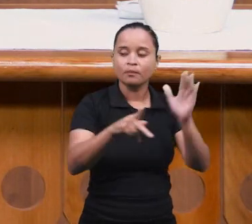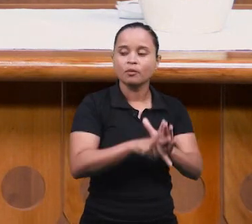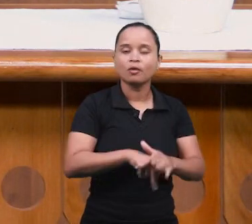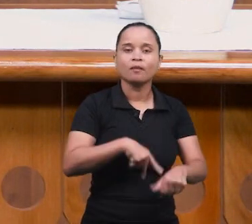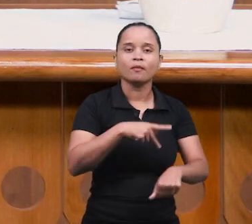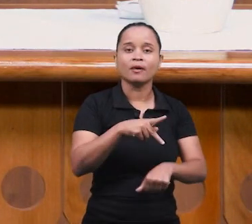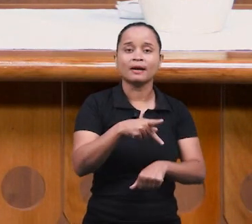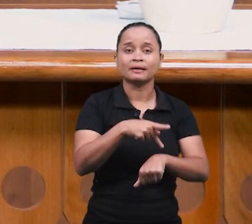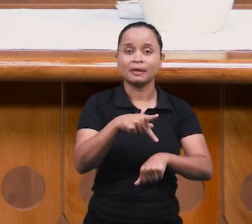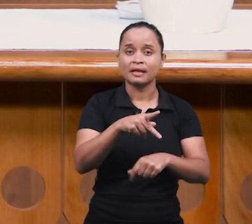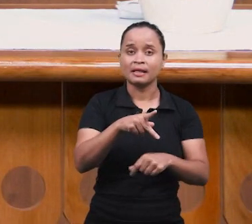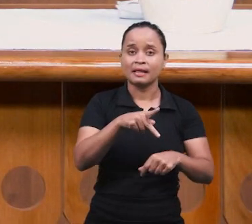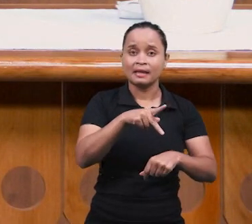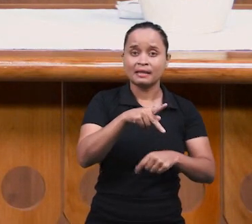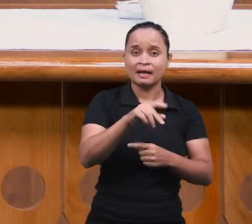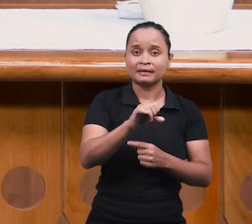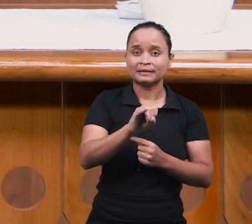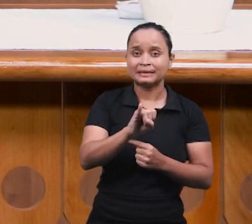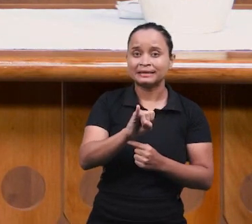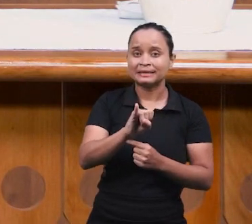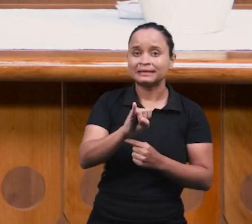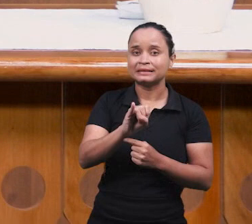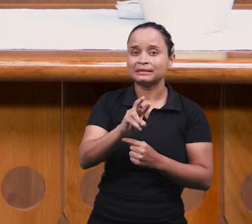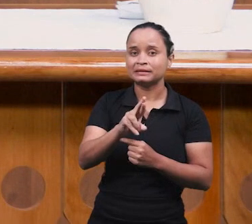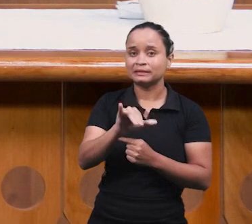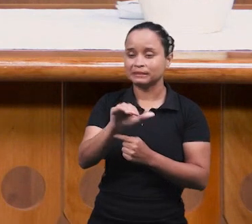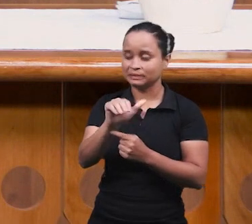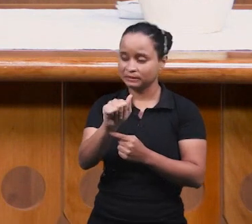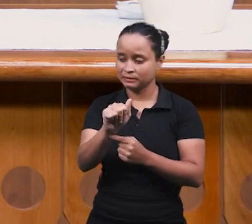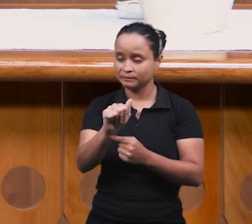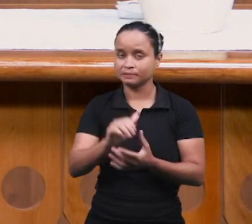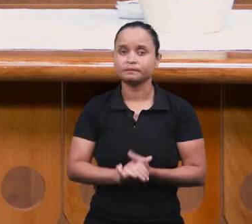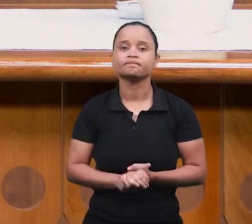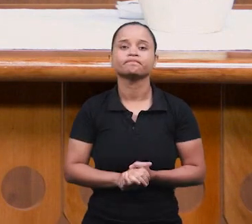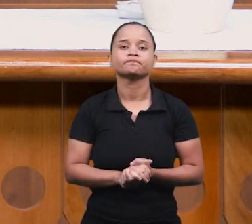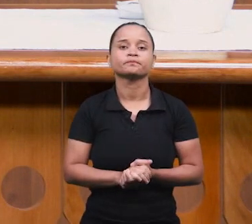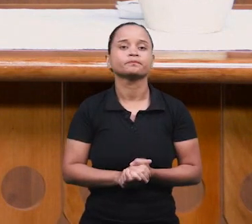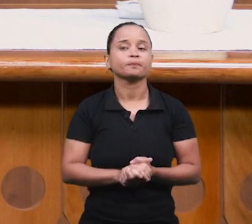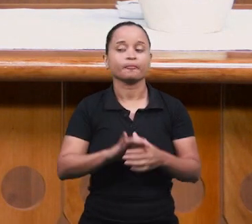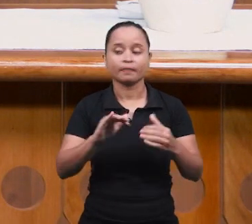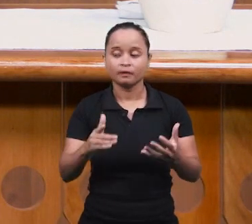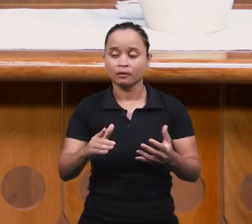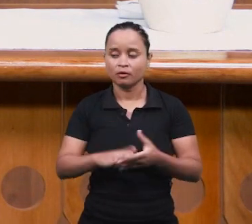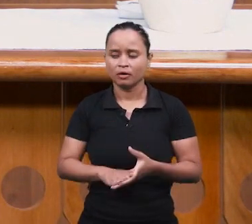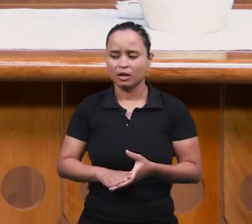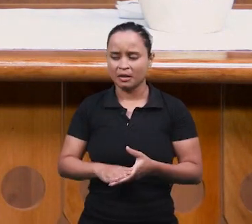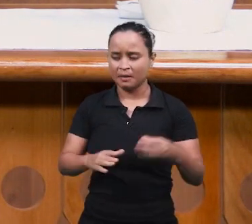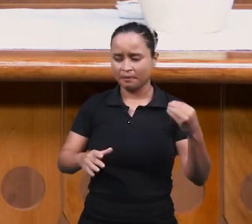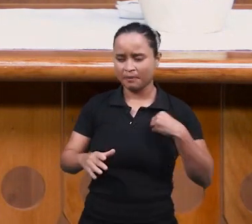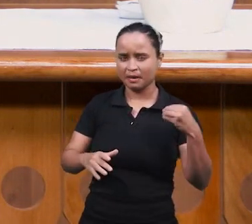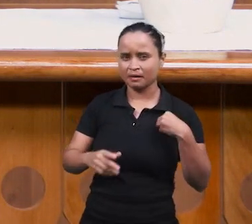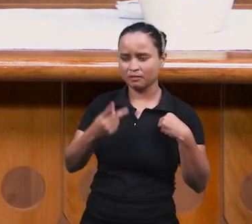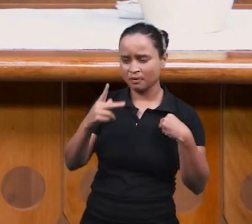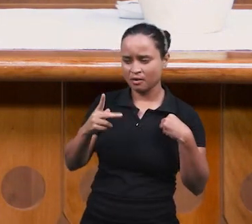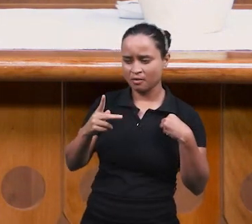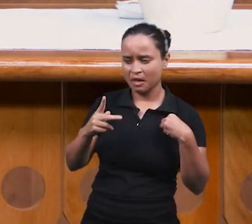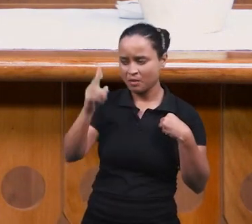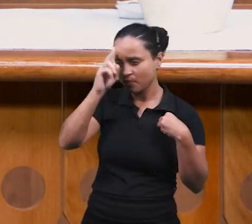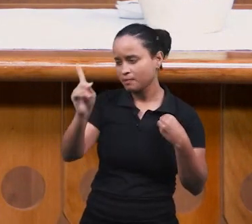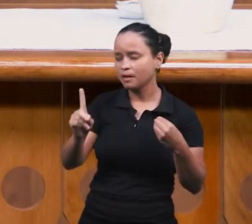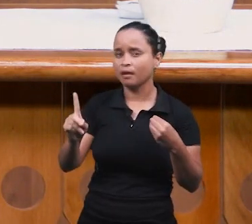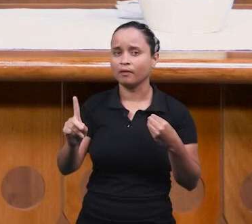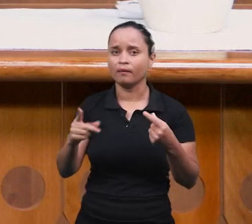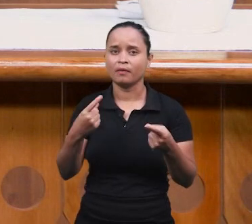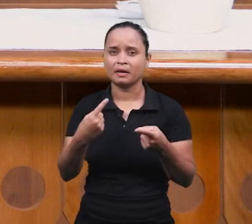Nous nous rappelons la promesse du Seigneur de tes péchés, je me rappellerai plus. Aucune condamnation a pour ceux qui sont